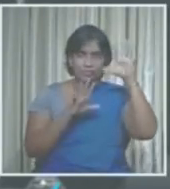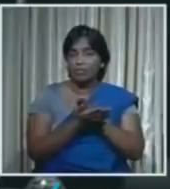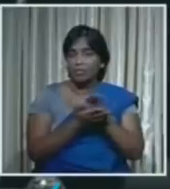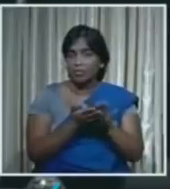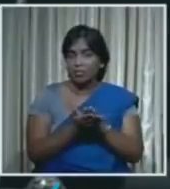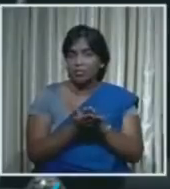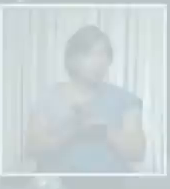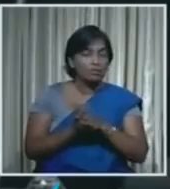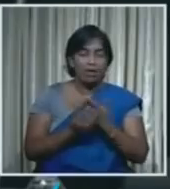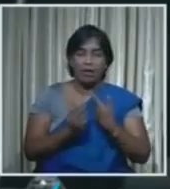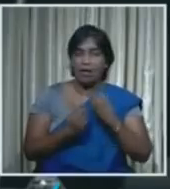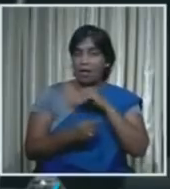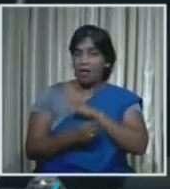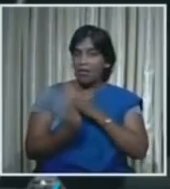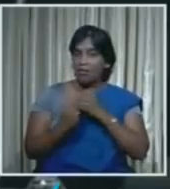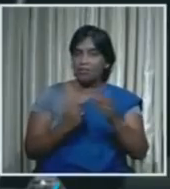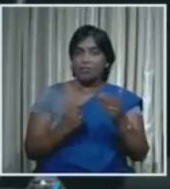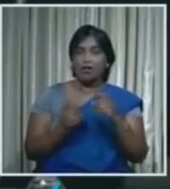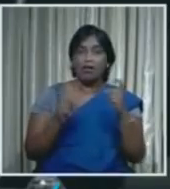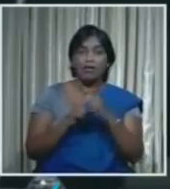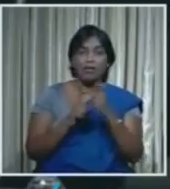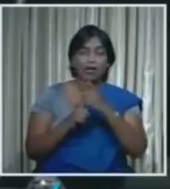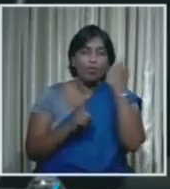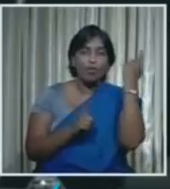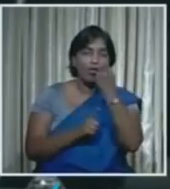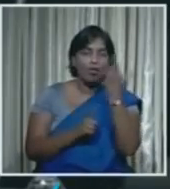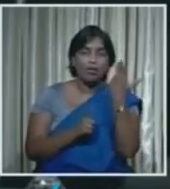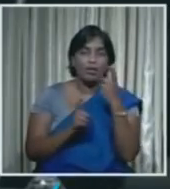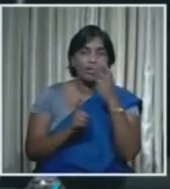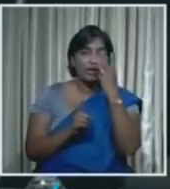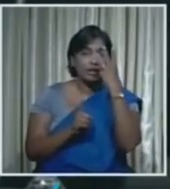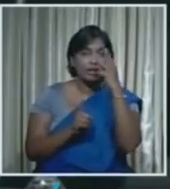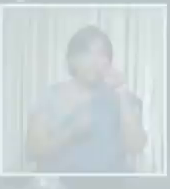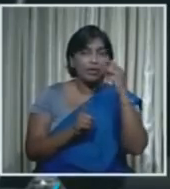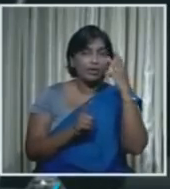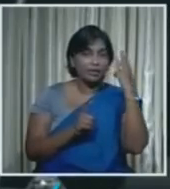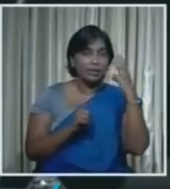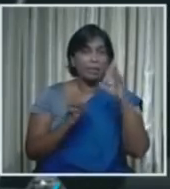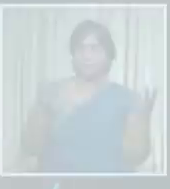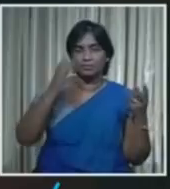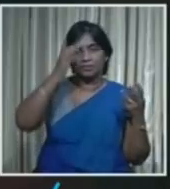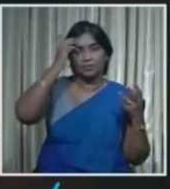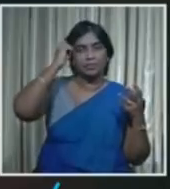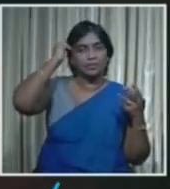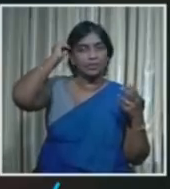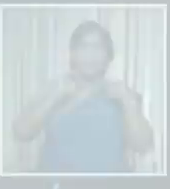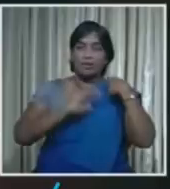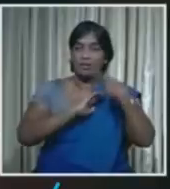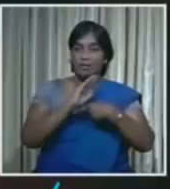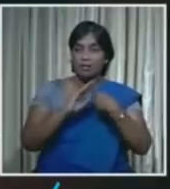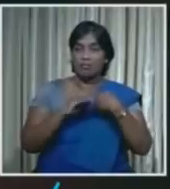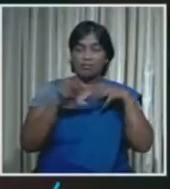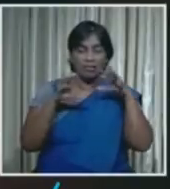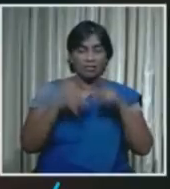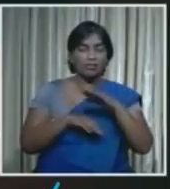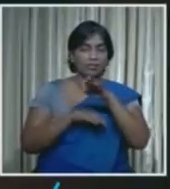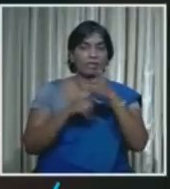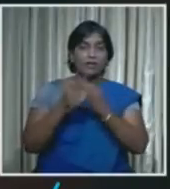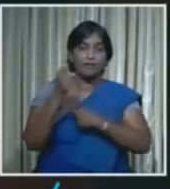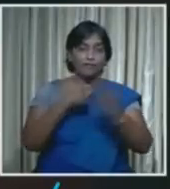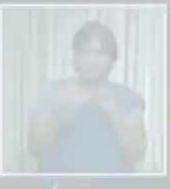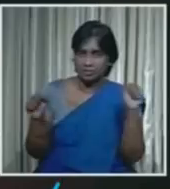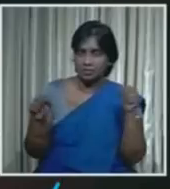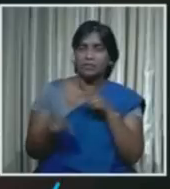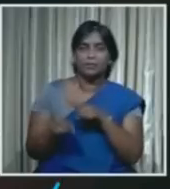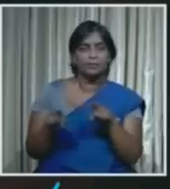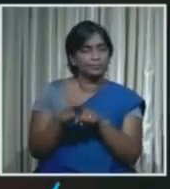අපිට මේක හැදුවත් අපි මේකට ඩොලර් හොයන්නේ කොහොමද ඩොලර් 3.3 බිලියන් බැංකු දෙකට අපි ගෙවන්න තියෙනවා රටේ දීපල විකුණන්නේ නැහැ කියලා බලයට ආපු